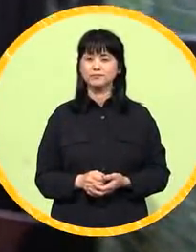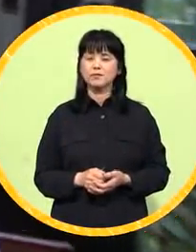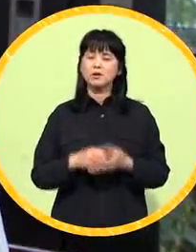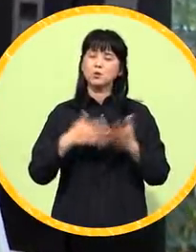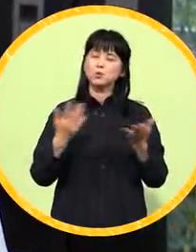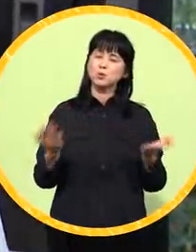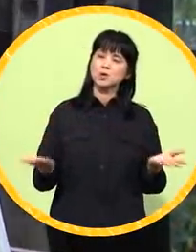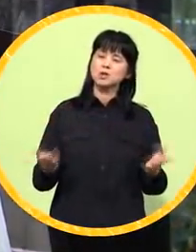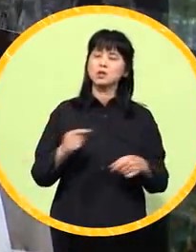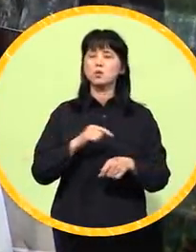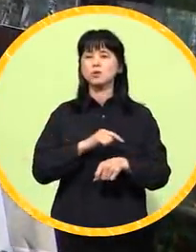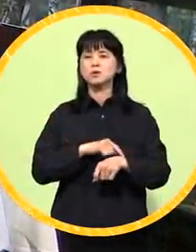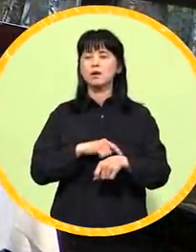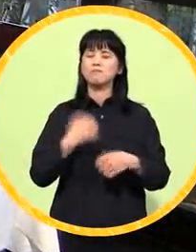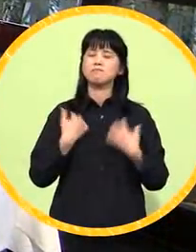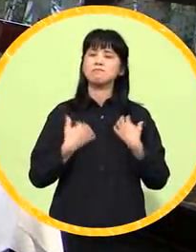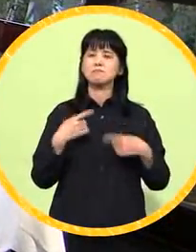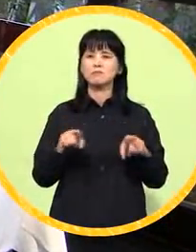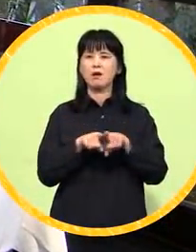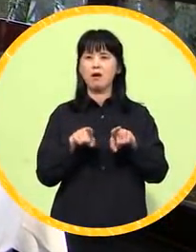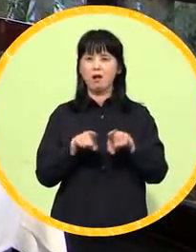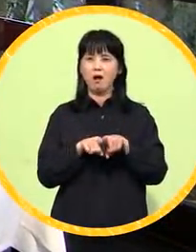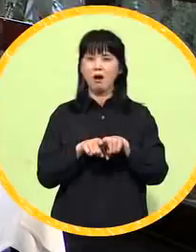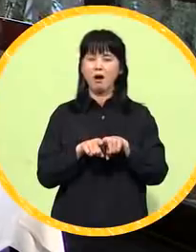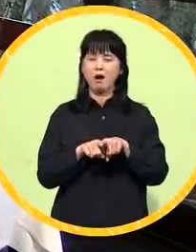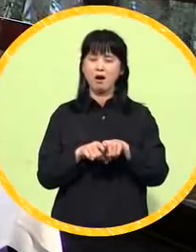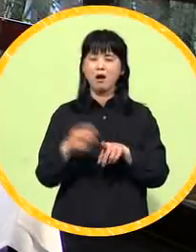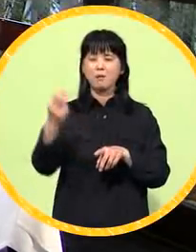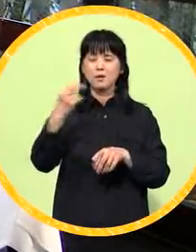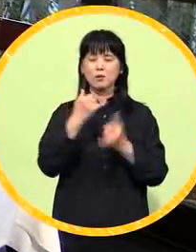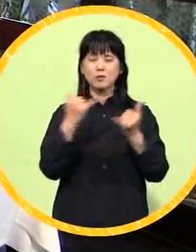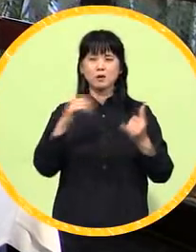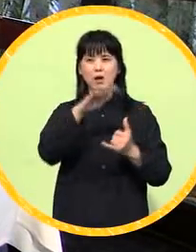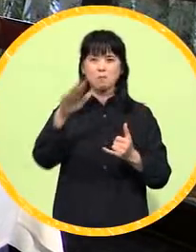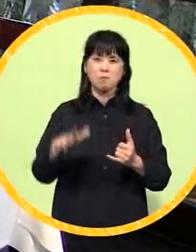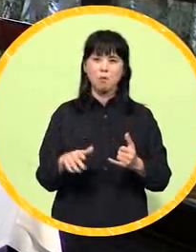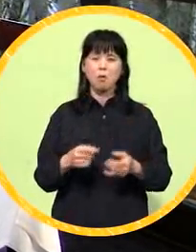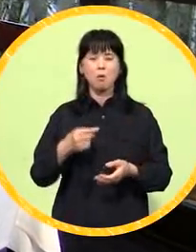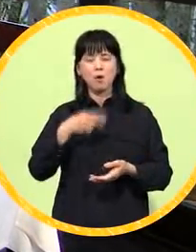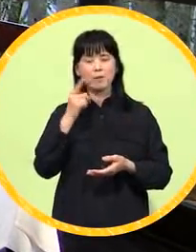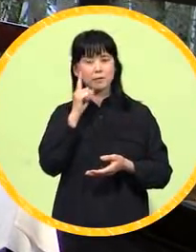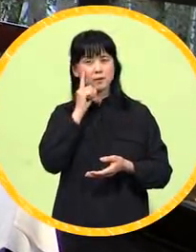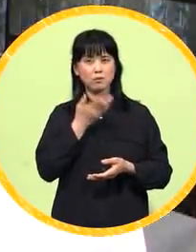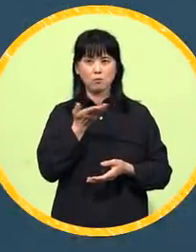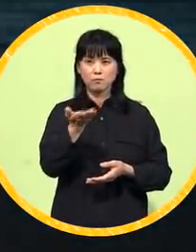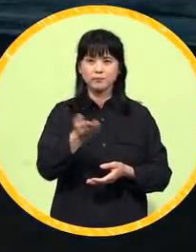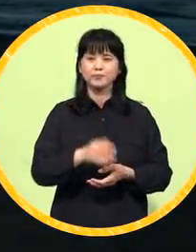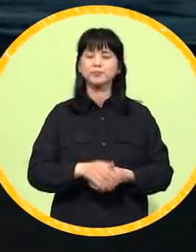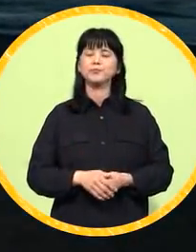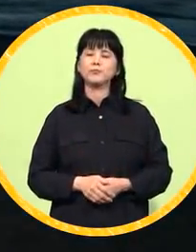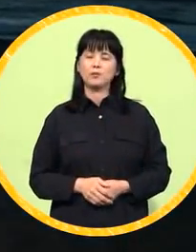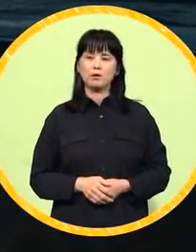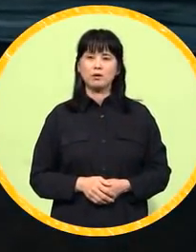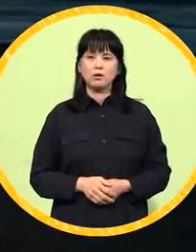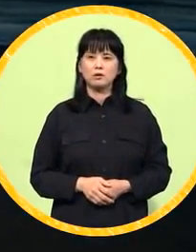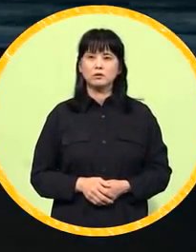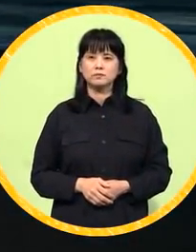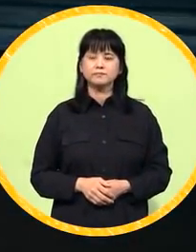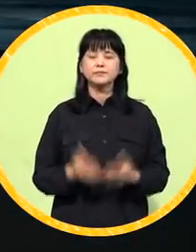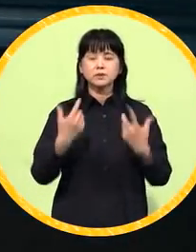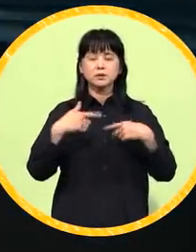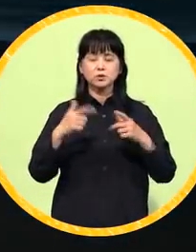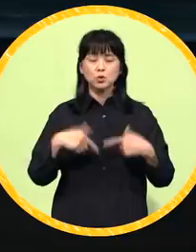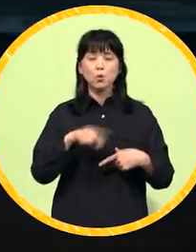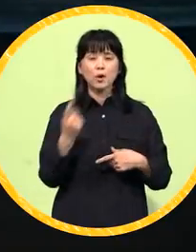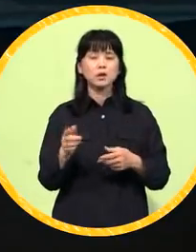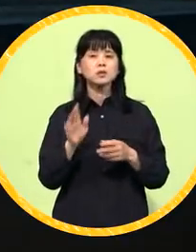ゆっくりと流れる時間を楽しみながら視聴者の皆さんも味わってみてはいかがですか日常